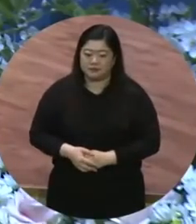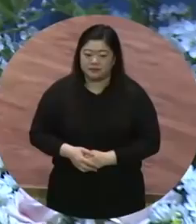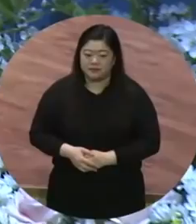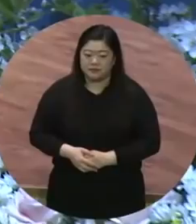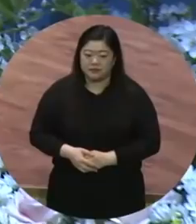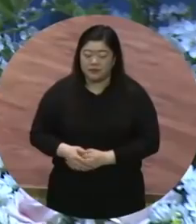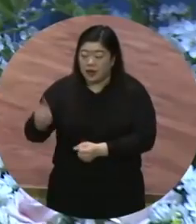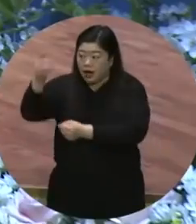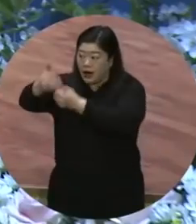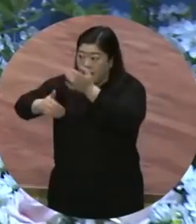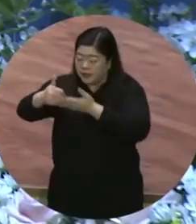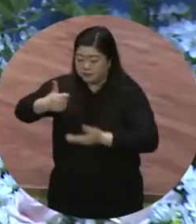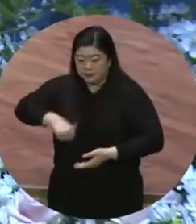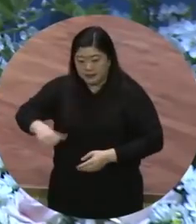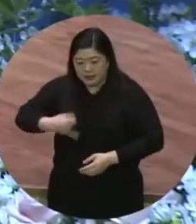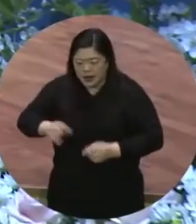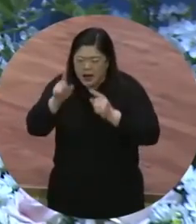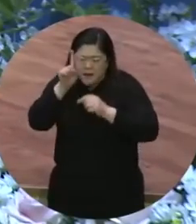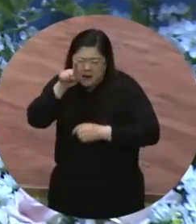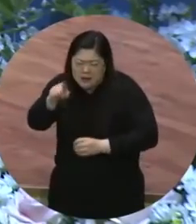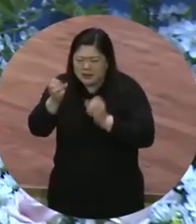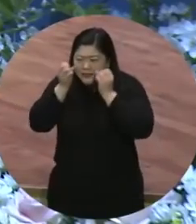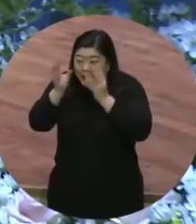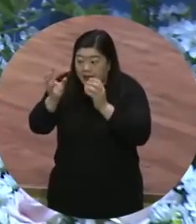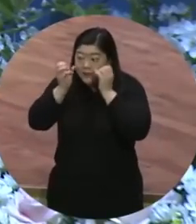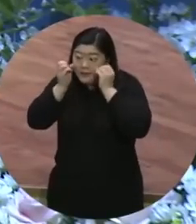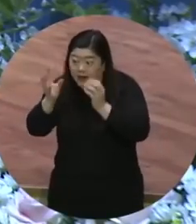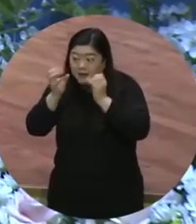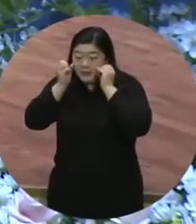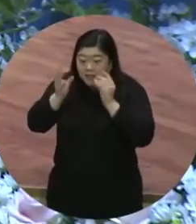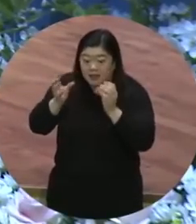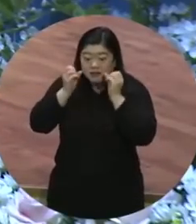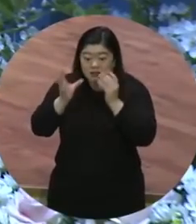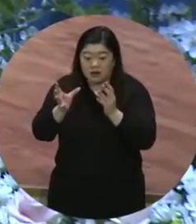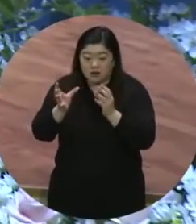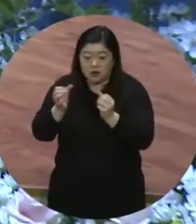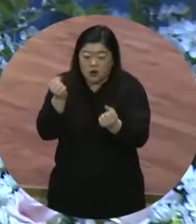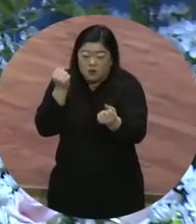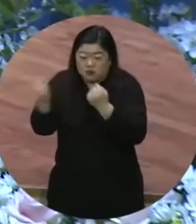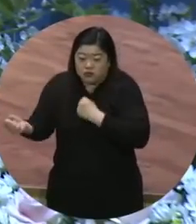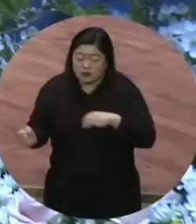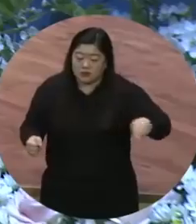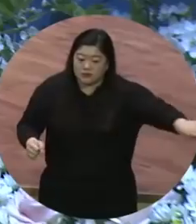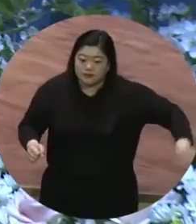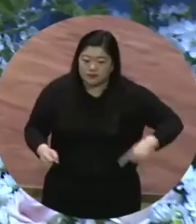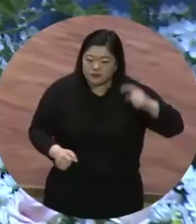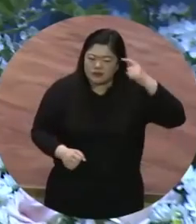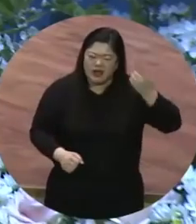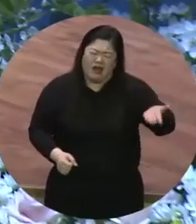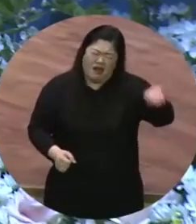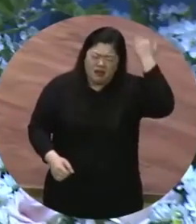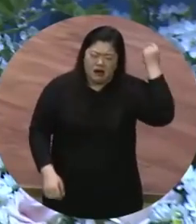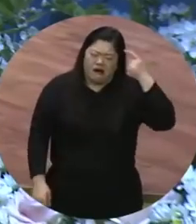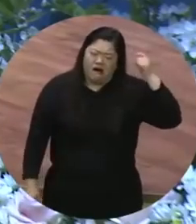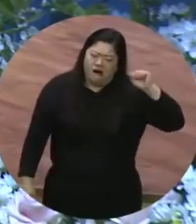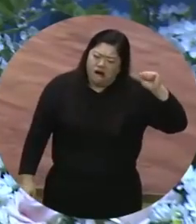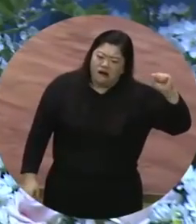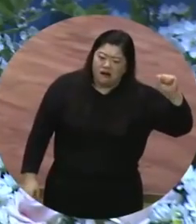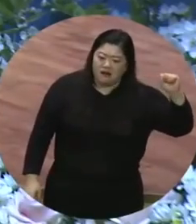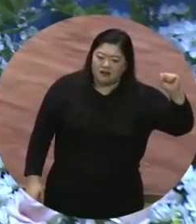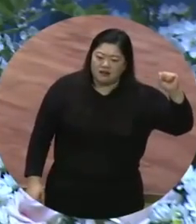놓치도록 우리 영계의 성도들은 사단이 쳐놓은 덫에 한 사람도 걸리지 마시기